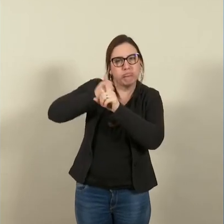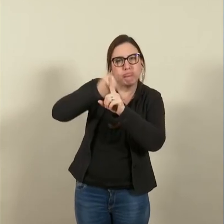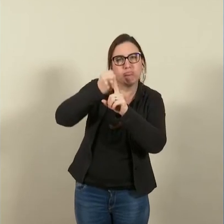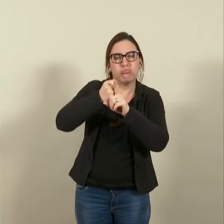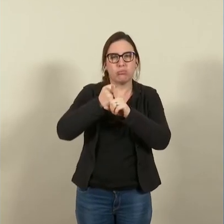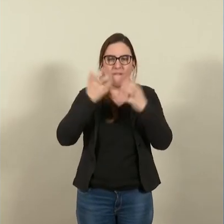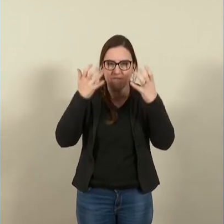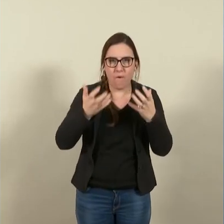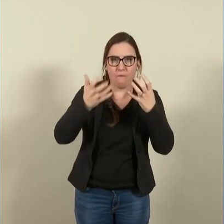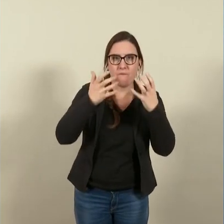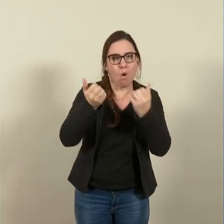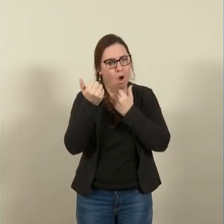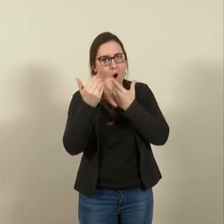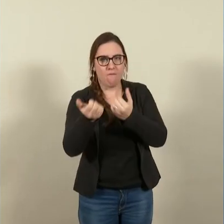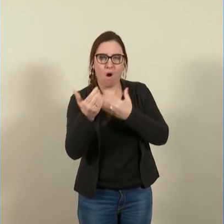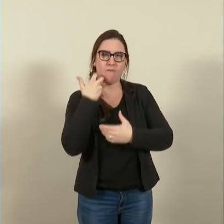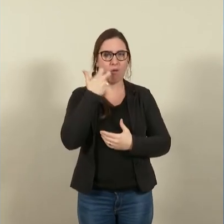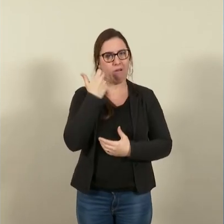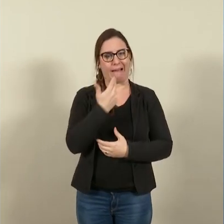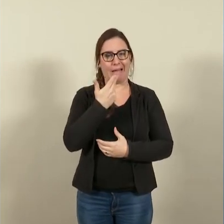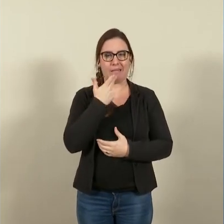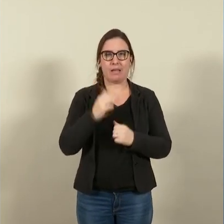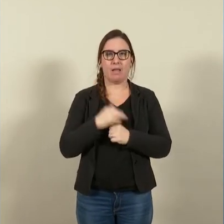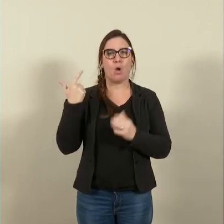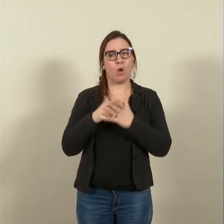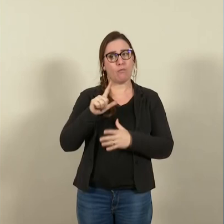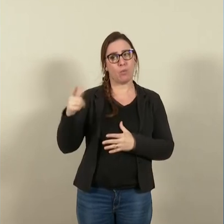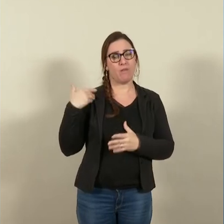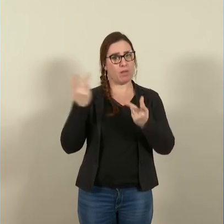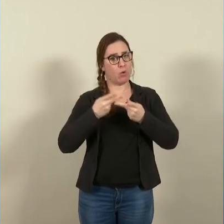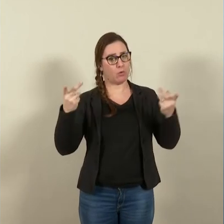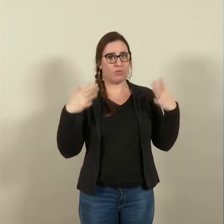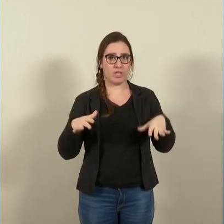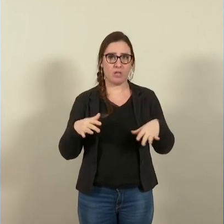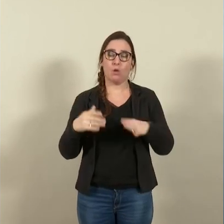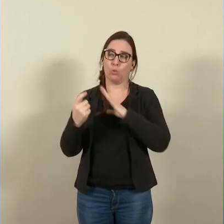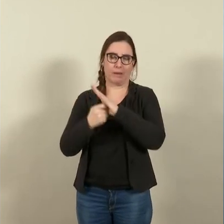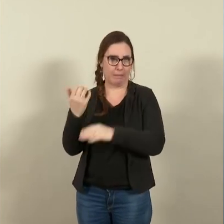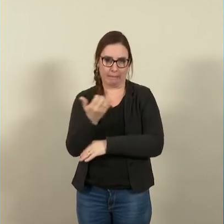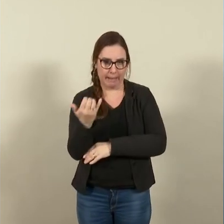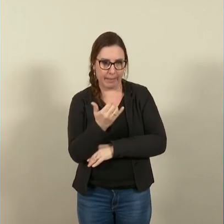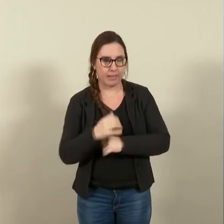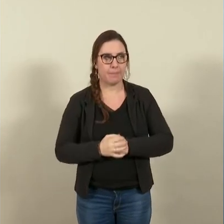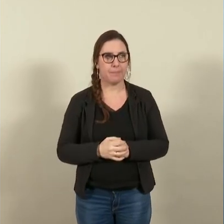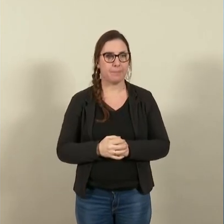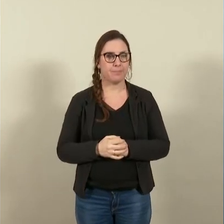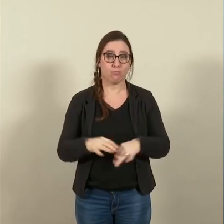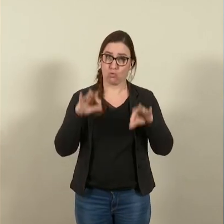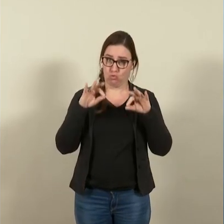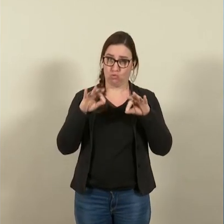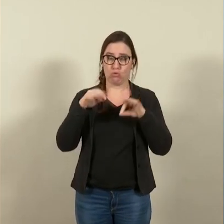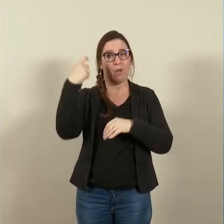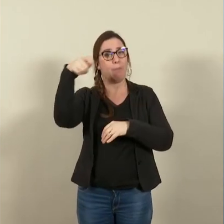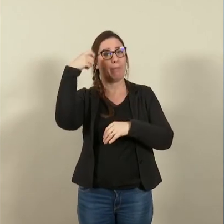ville bénéfice d'une offre donc ferrouvièire de qualité en 2022 ça a été dit donc je le rappellerai pas plus vous avez effectivement avec le